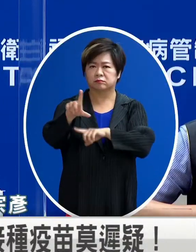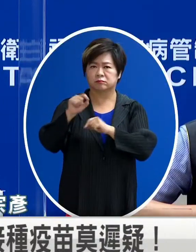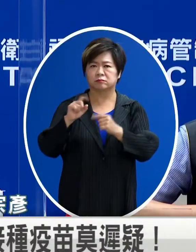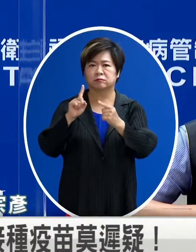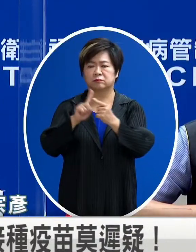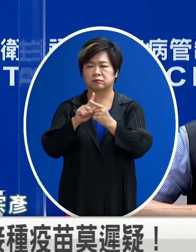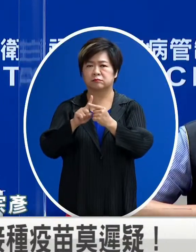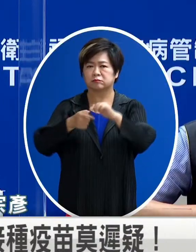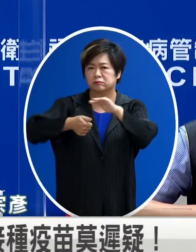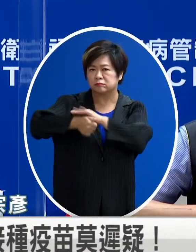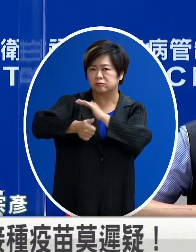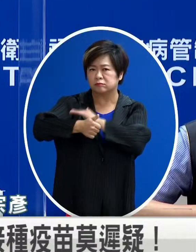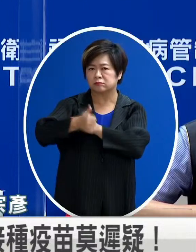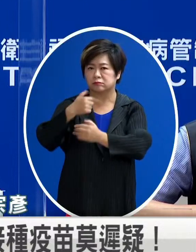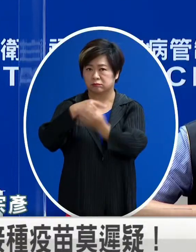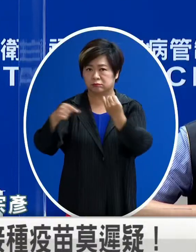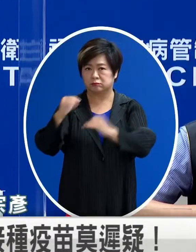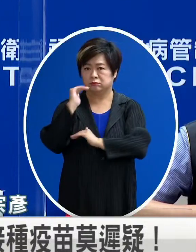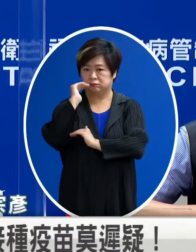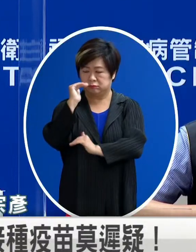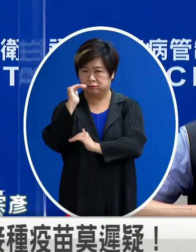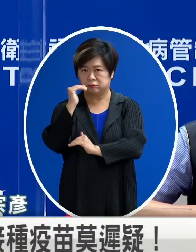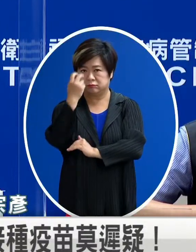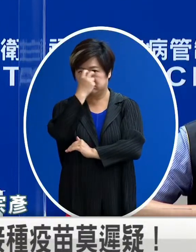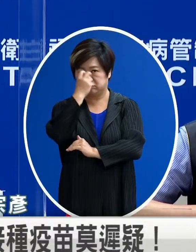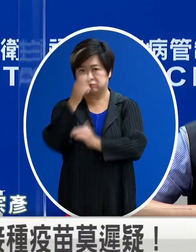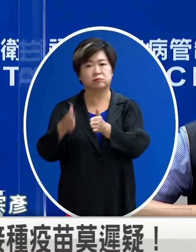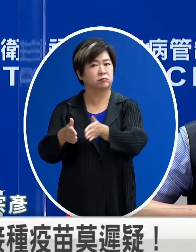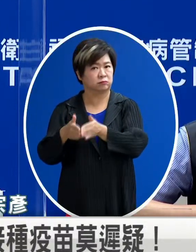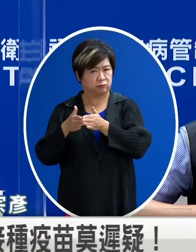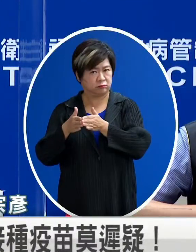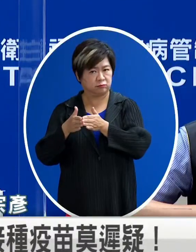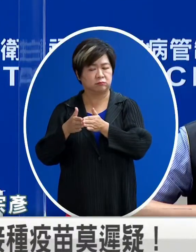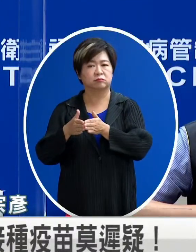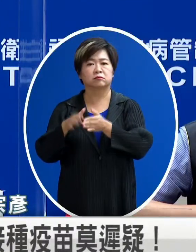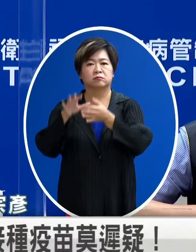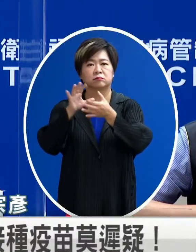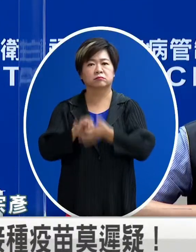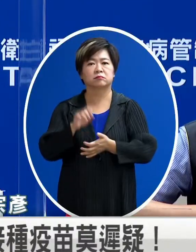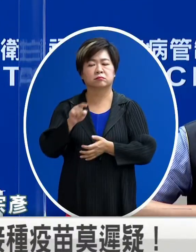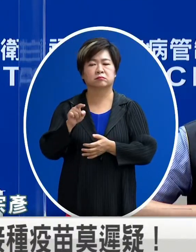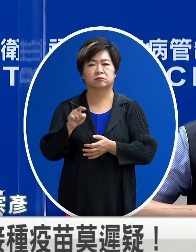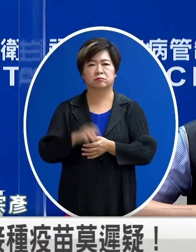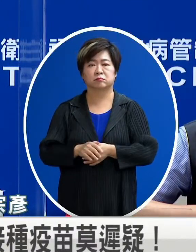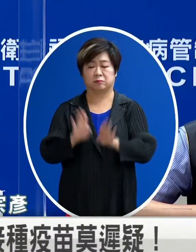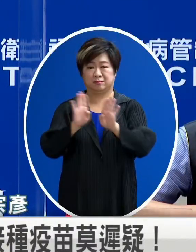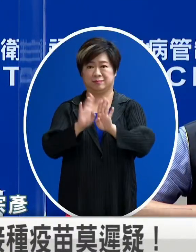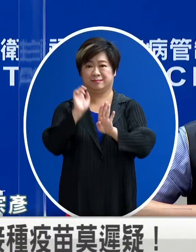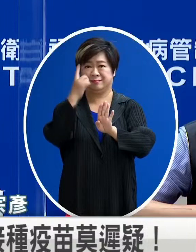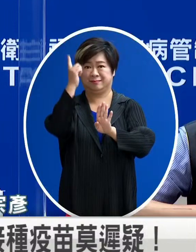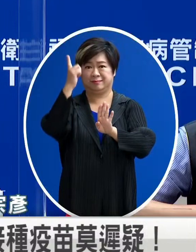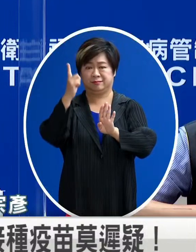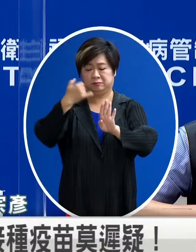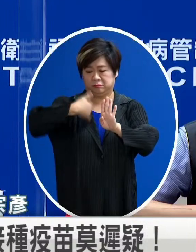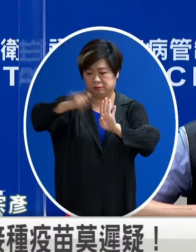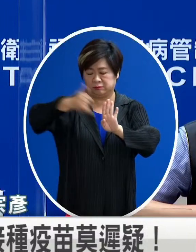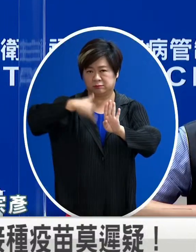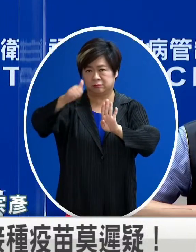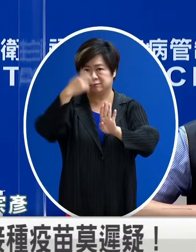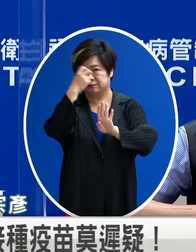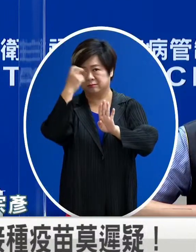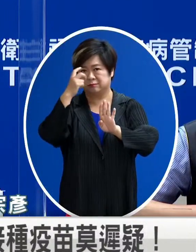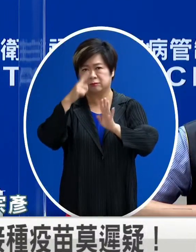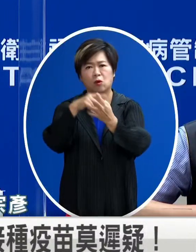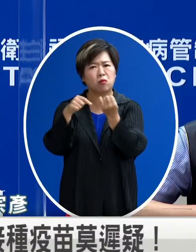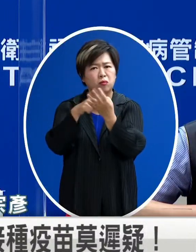人流来做总量的一个管制。那因为采取单一出入口，它作为管理